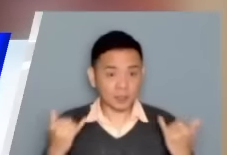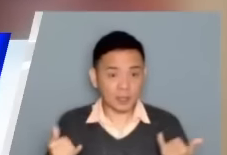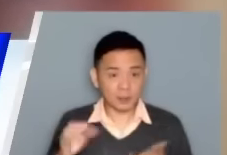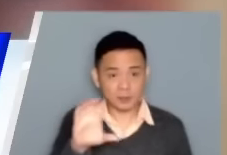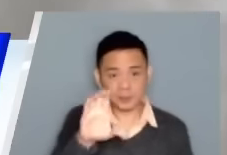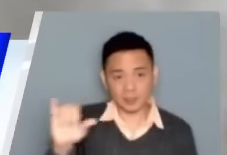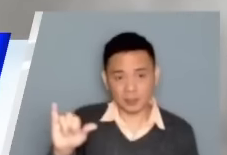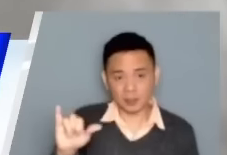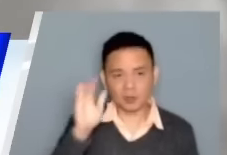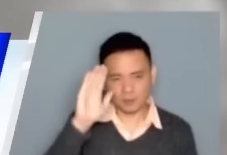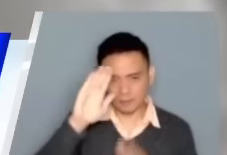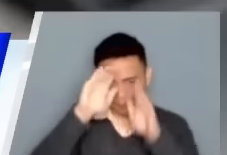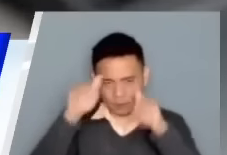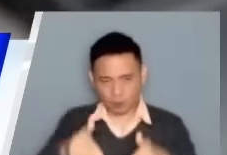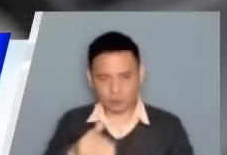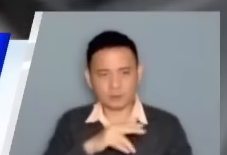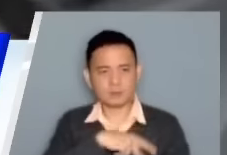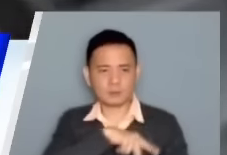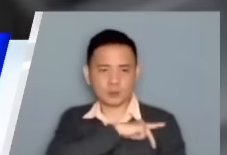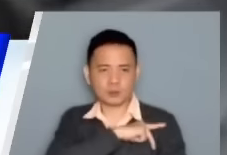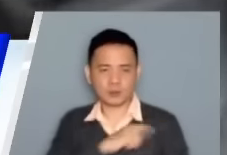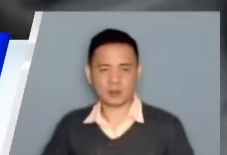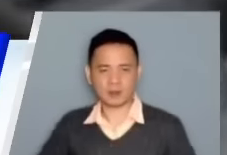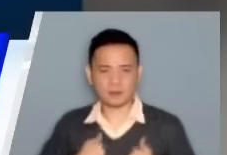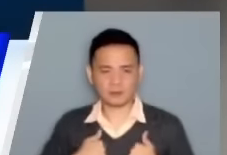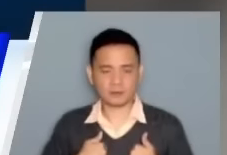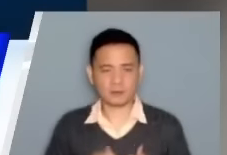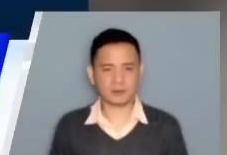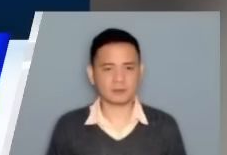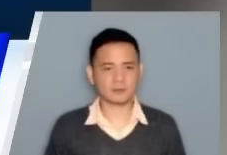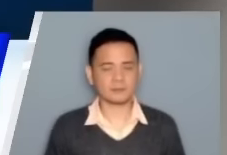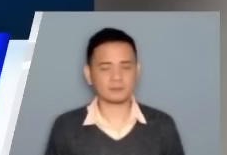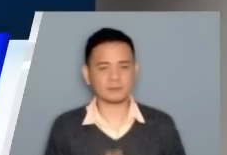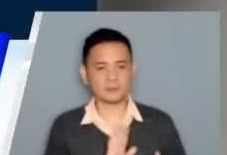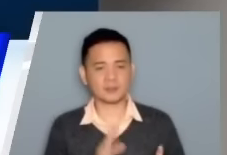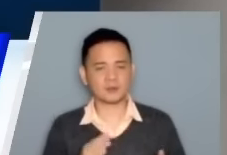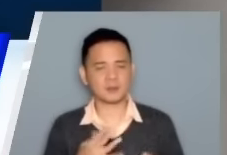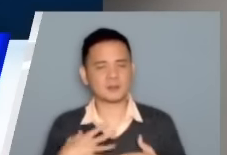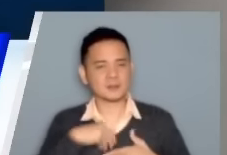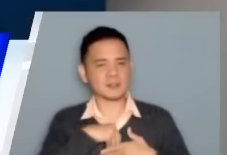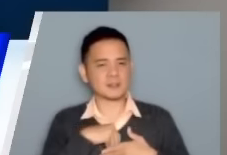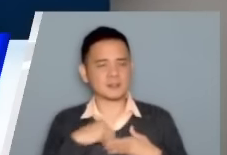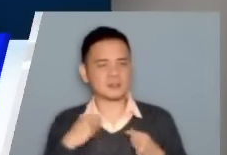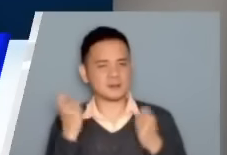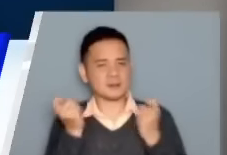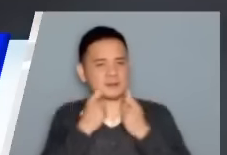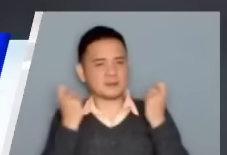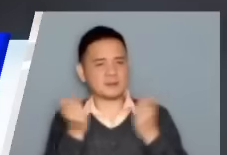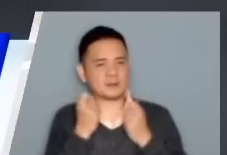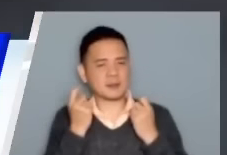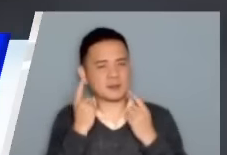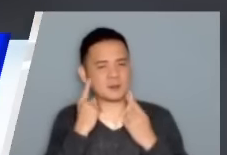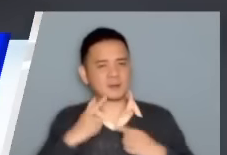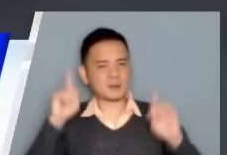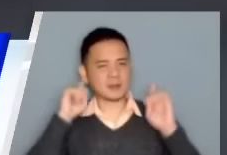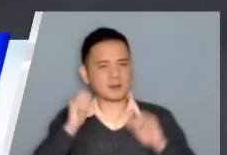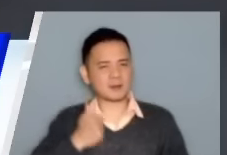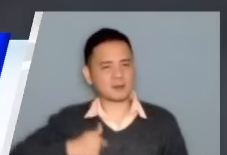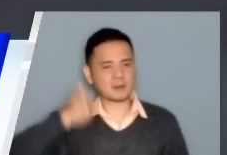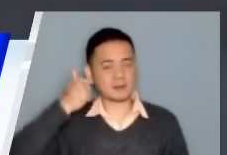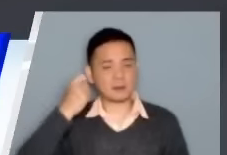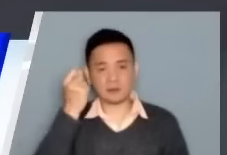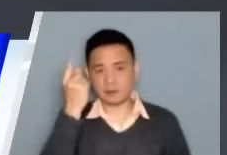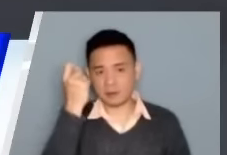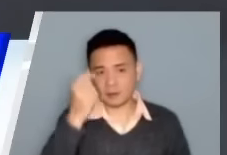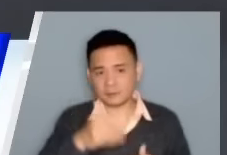na buhay ipagdiriwang muna nila ang nakamit na tagumpay pero meron din siyang kailangan paghandaan sa susunod na